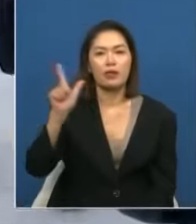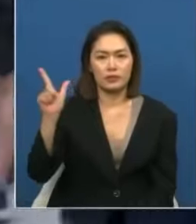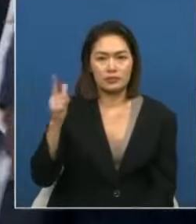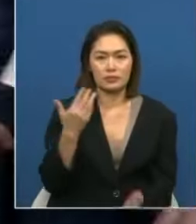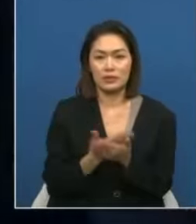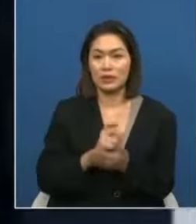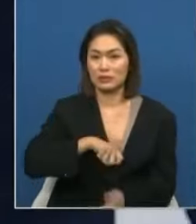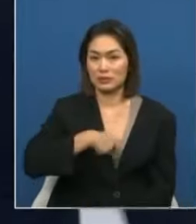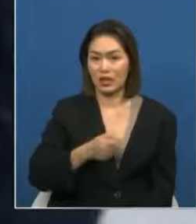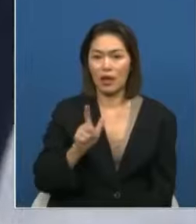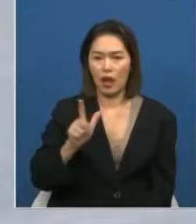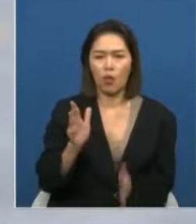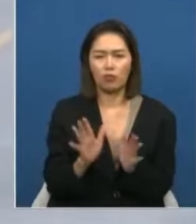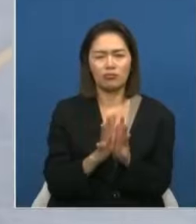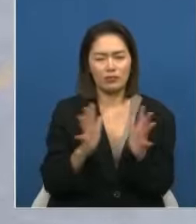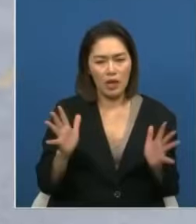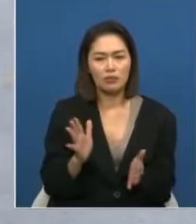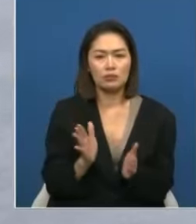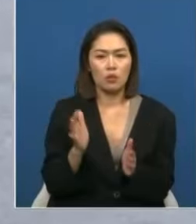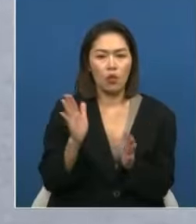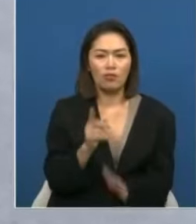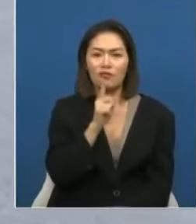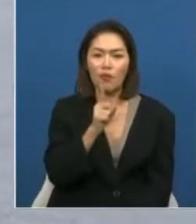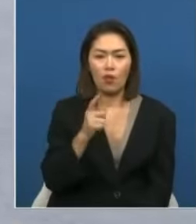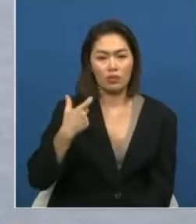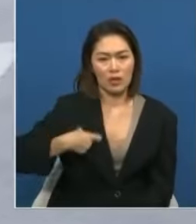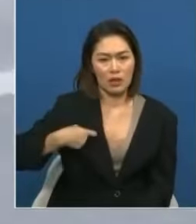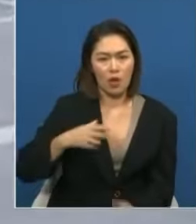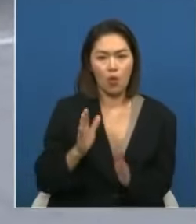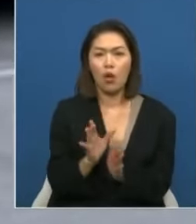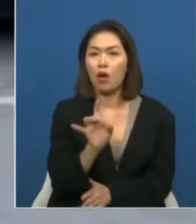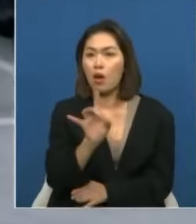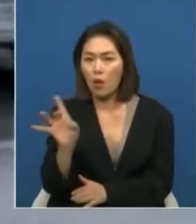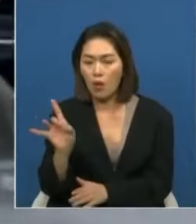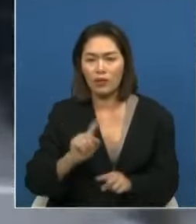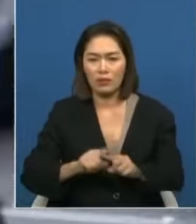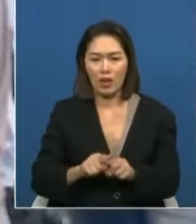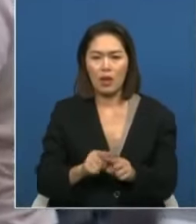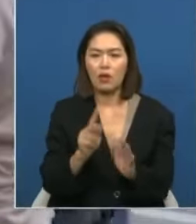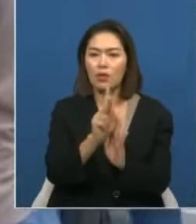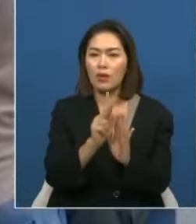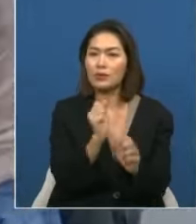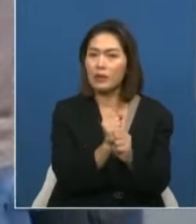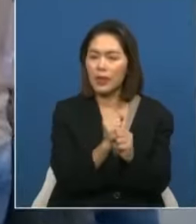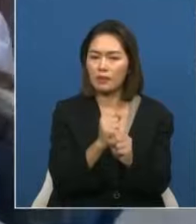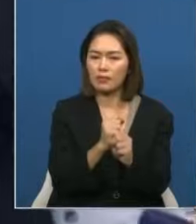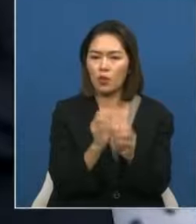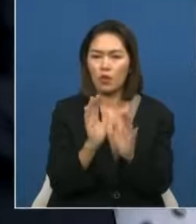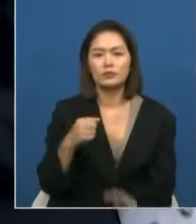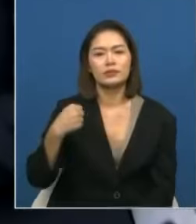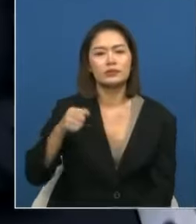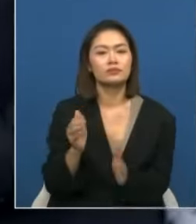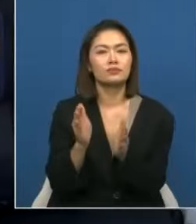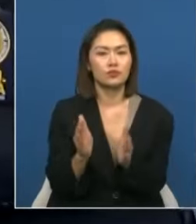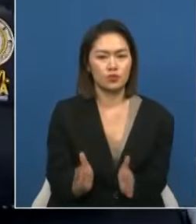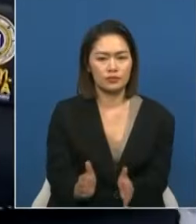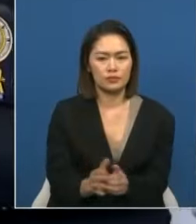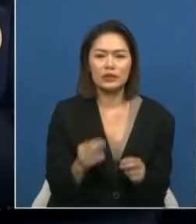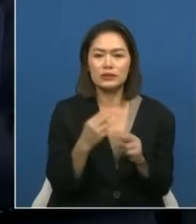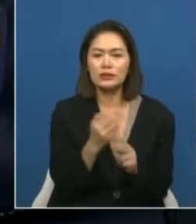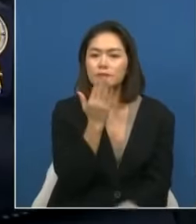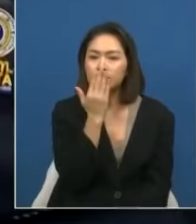วันนี้ไปกันหลายคนเลยทั้งที่มีคนร้องกับทนายไปเป็นร้อยนะแต่ว่ามาดำเนินการวันนี้ประมาณสักหลัก10ได้ใช้นามสม